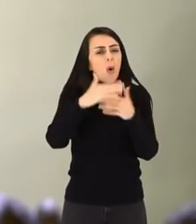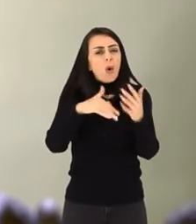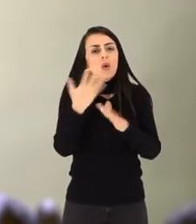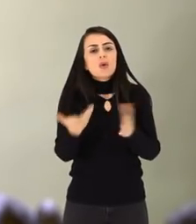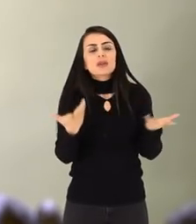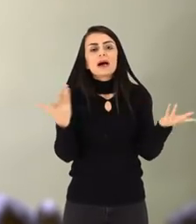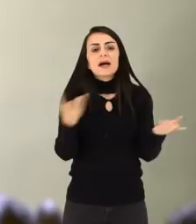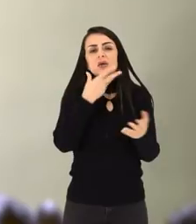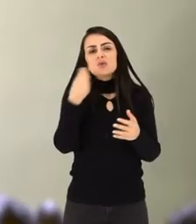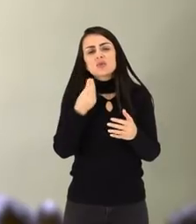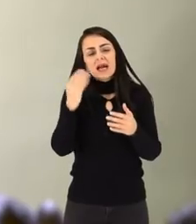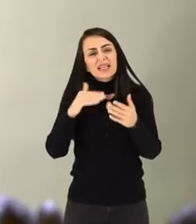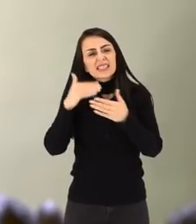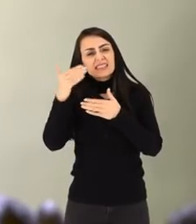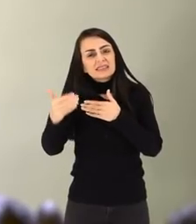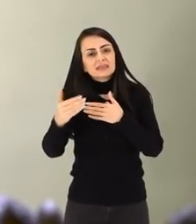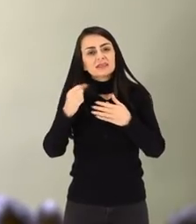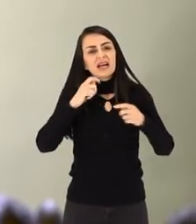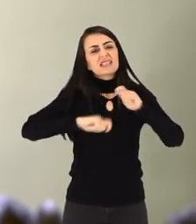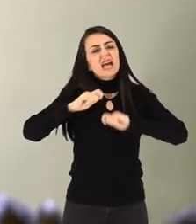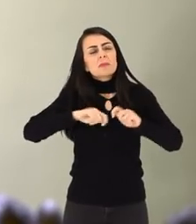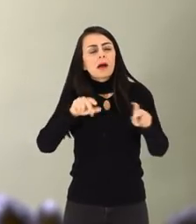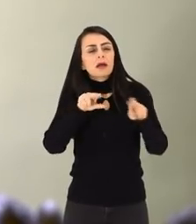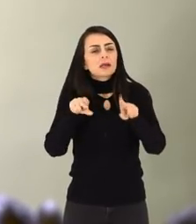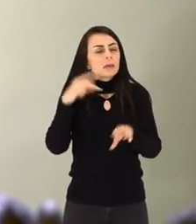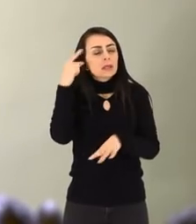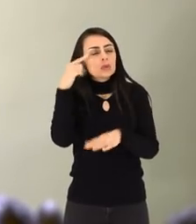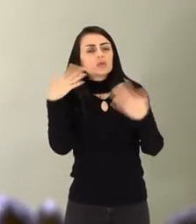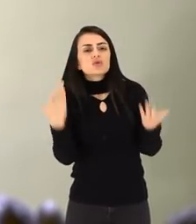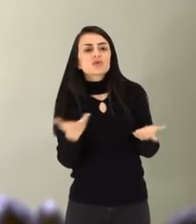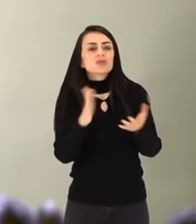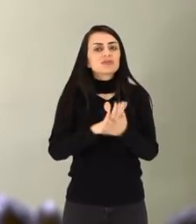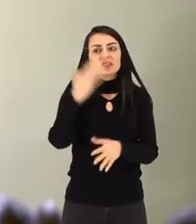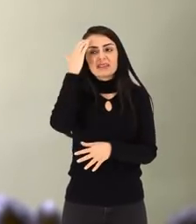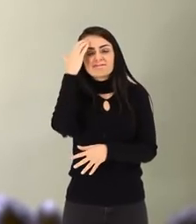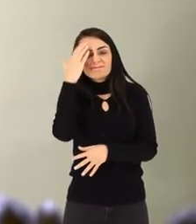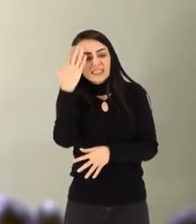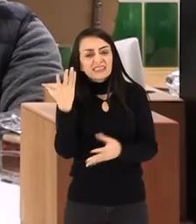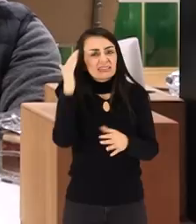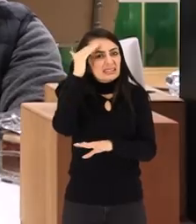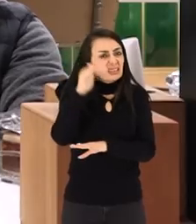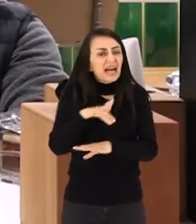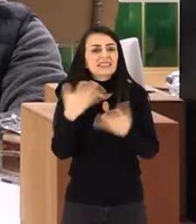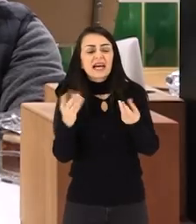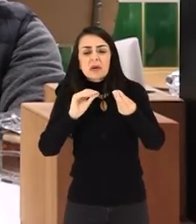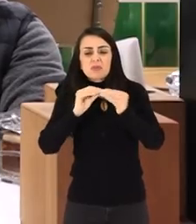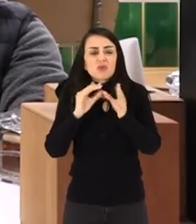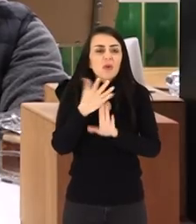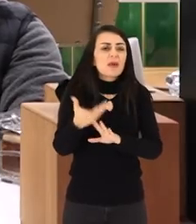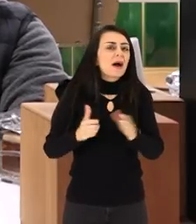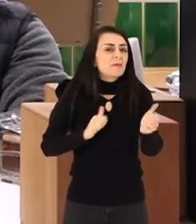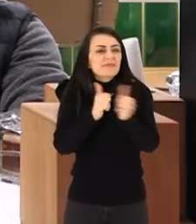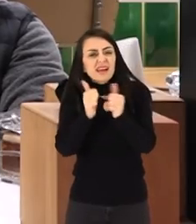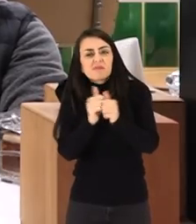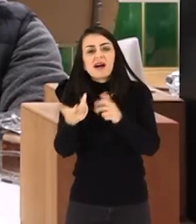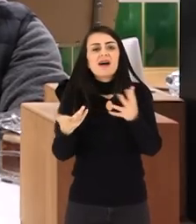zaman güzelliklerin dışında saçmalık gibi geliyor. Edindiğimiz dertler, takıntılarımız, işte insanların birbirleriyle olan rekabeti